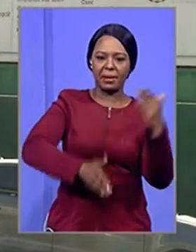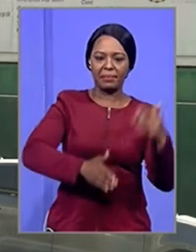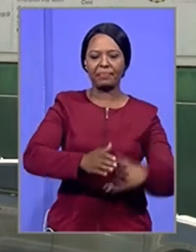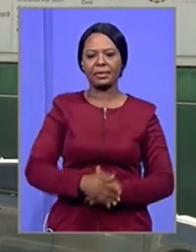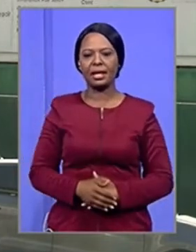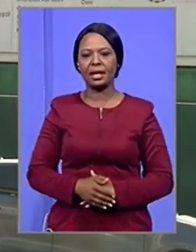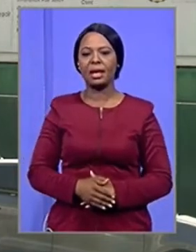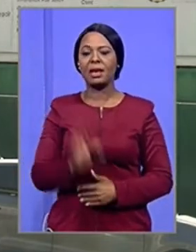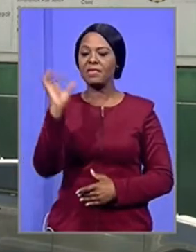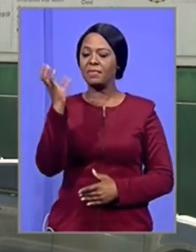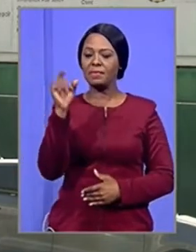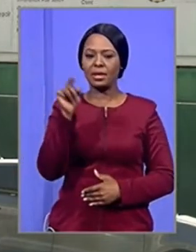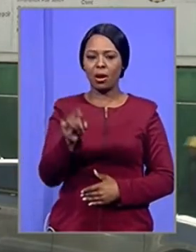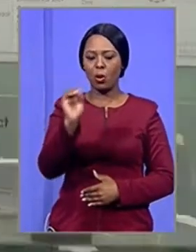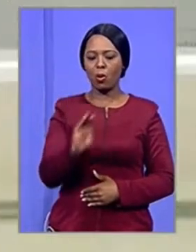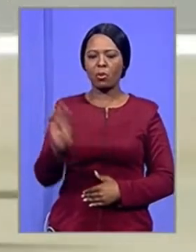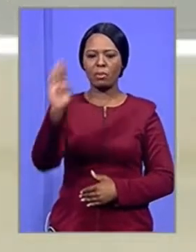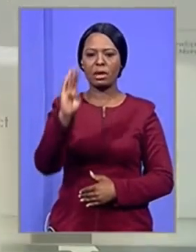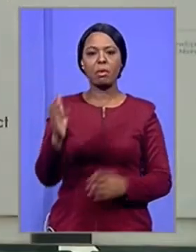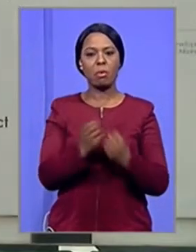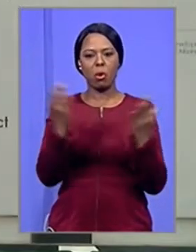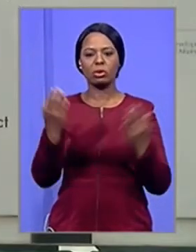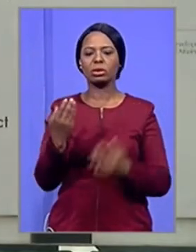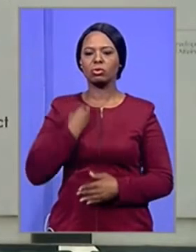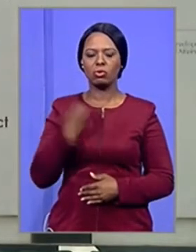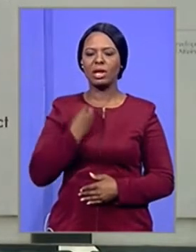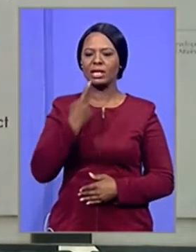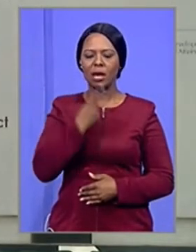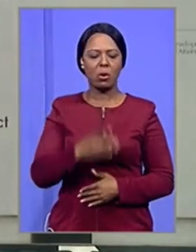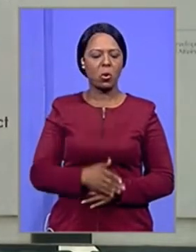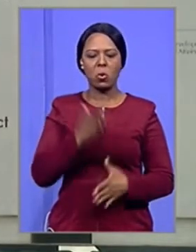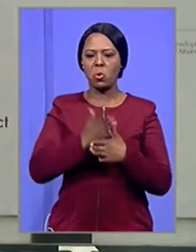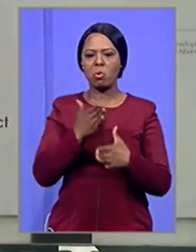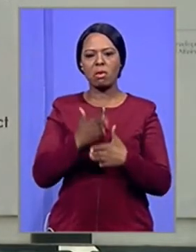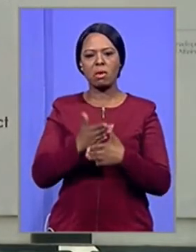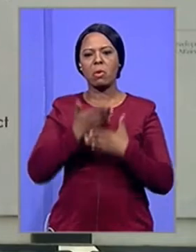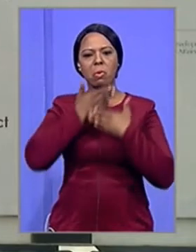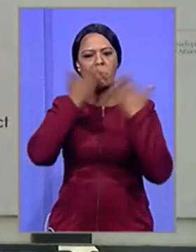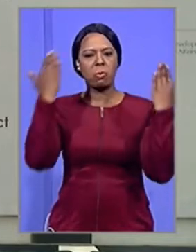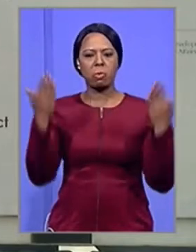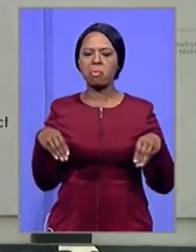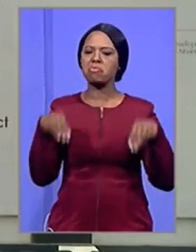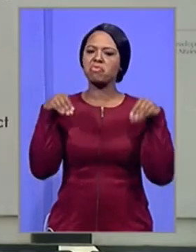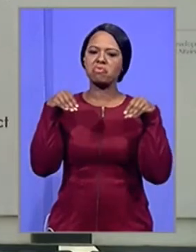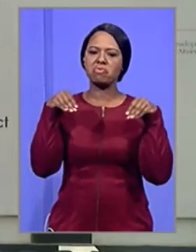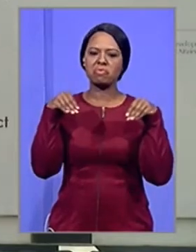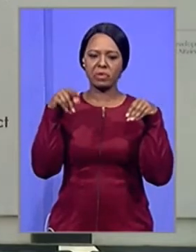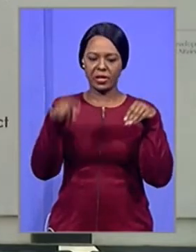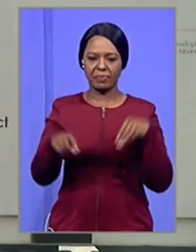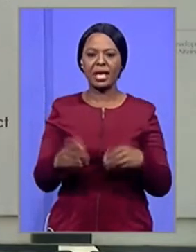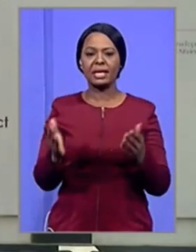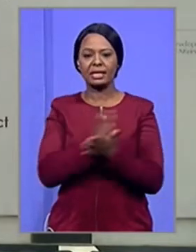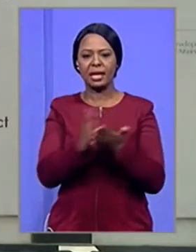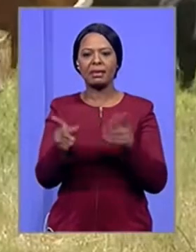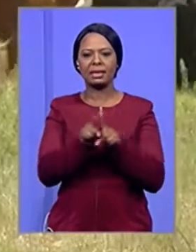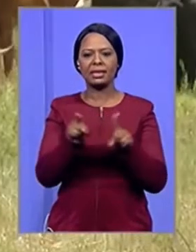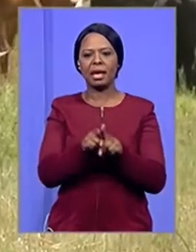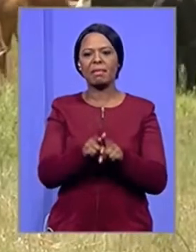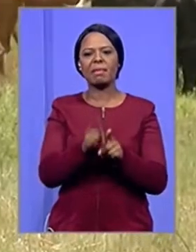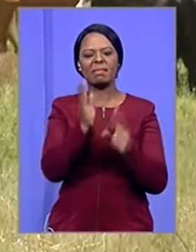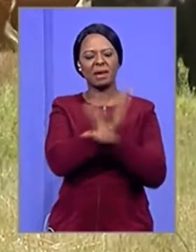mesebetsi Freestata ha di jese dithewelang. Tahlehelo e kgolo ya mesebetsi ebile lekaleng la kgwebisano ha